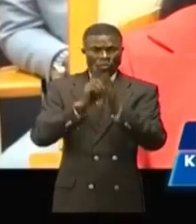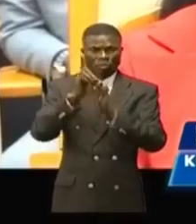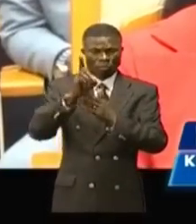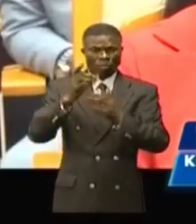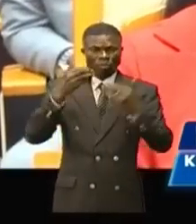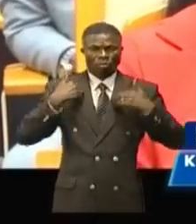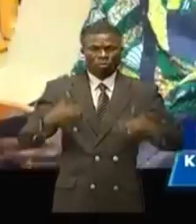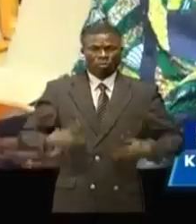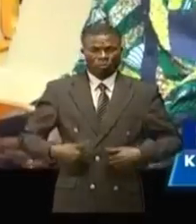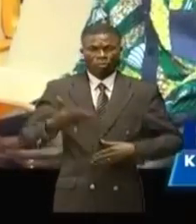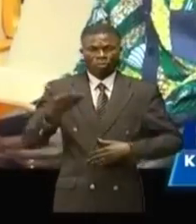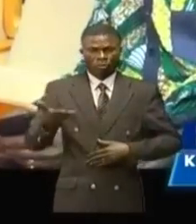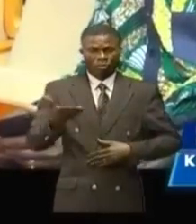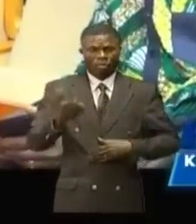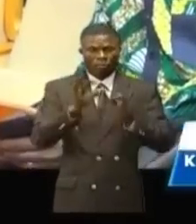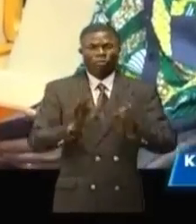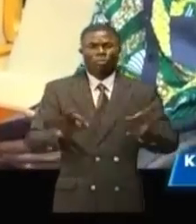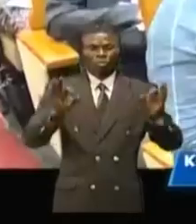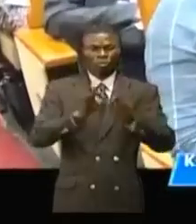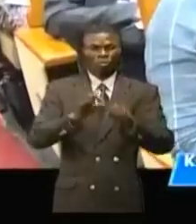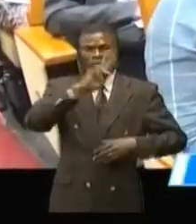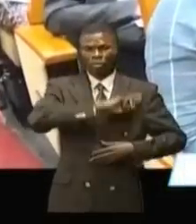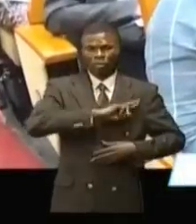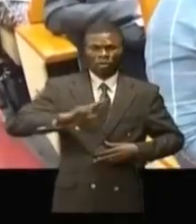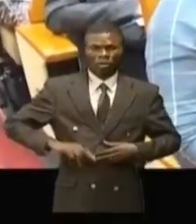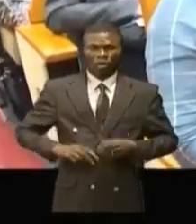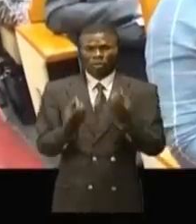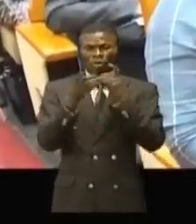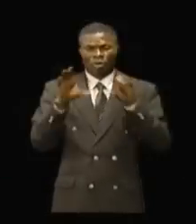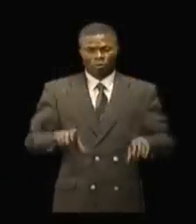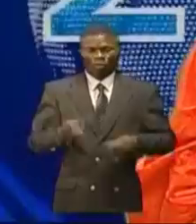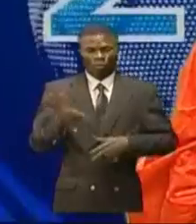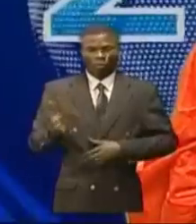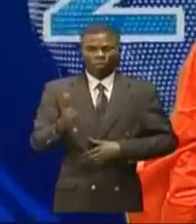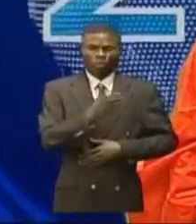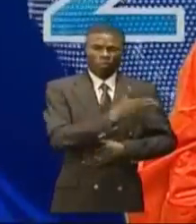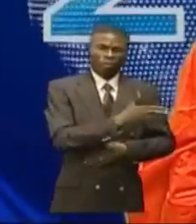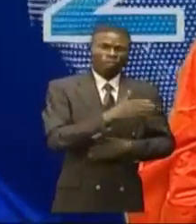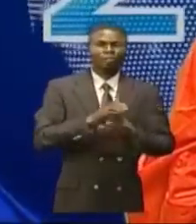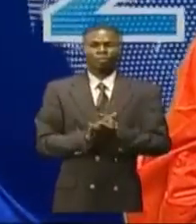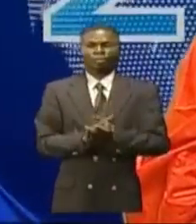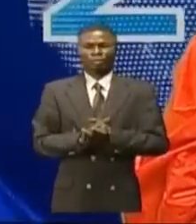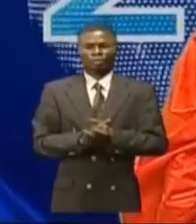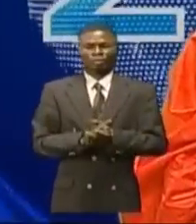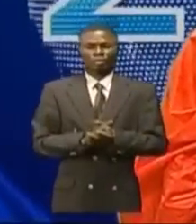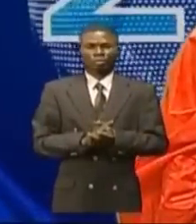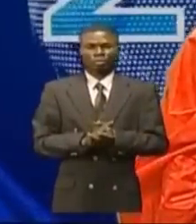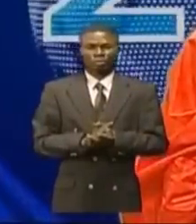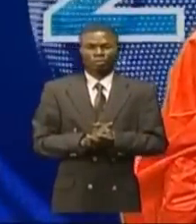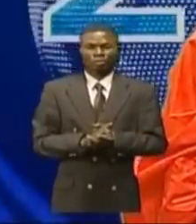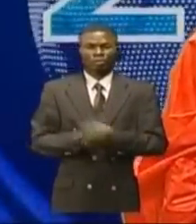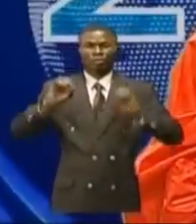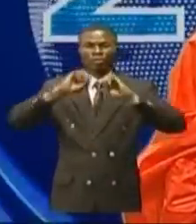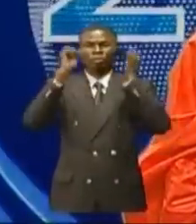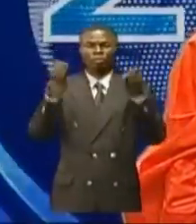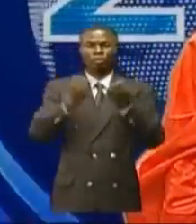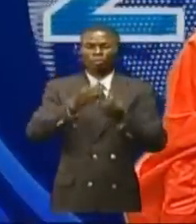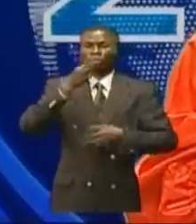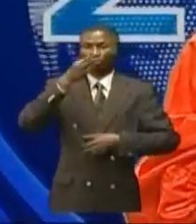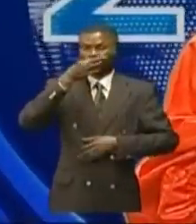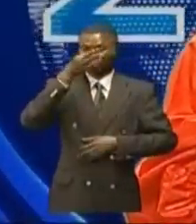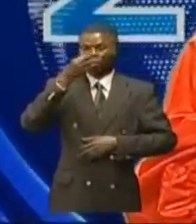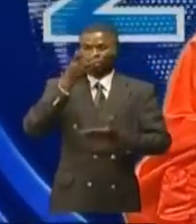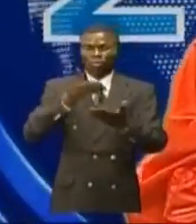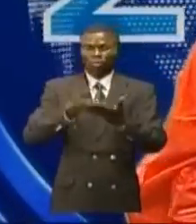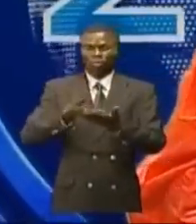cette discipline salvatrice en République démocratique du Congo. Ecobilesa, cette société pétrolière, doit